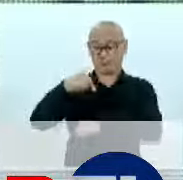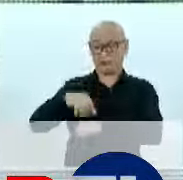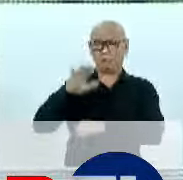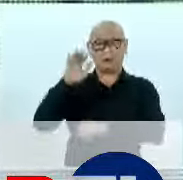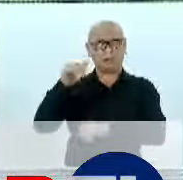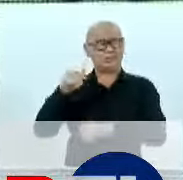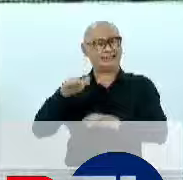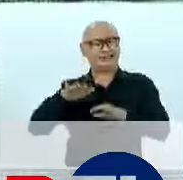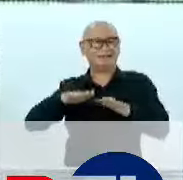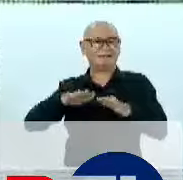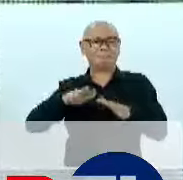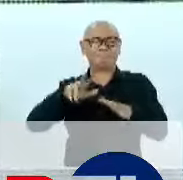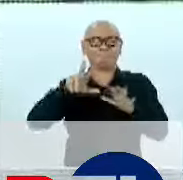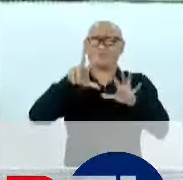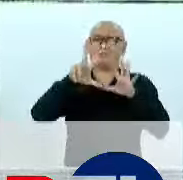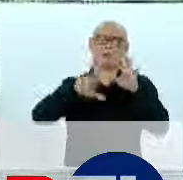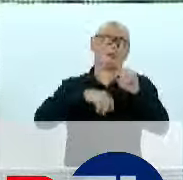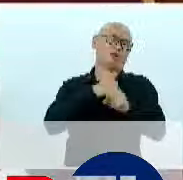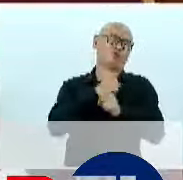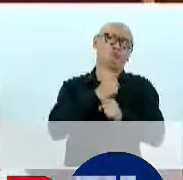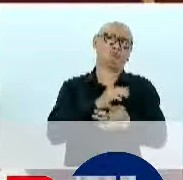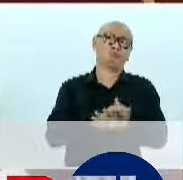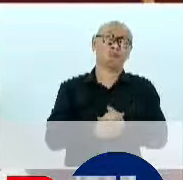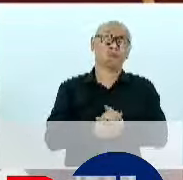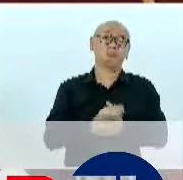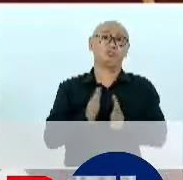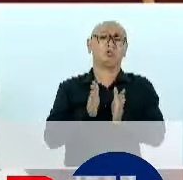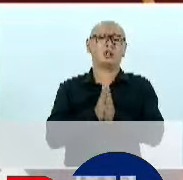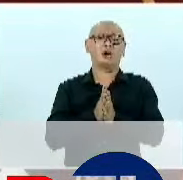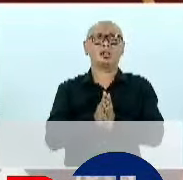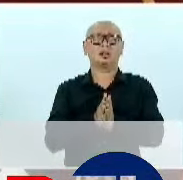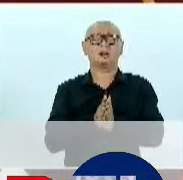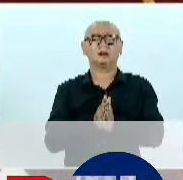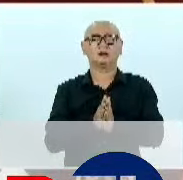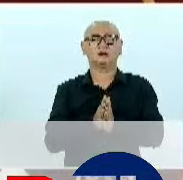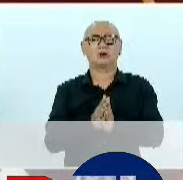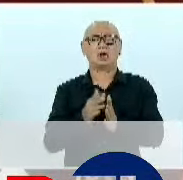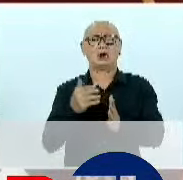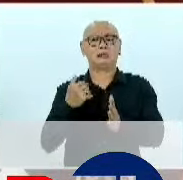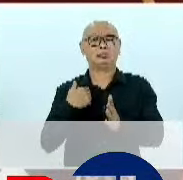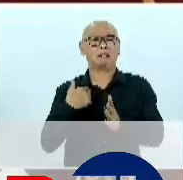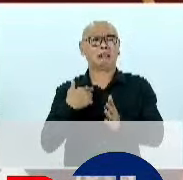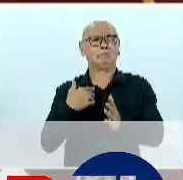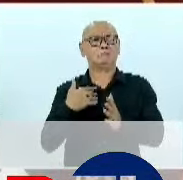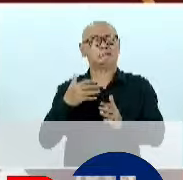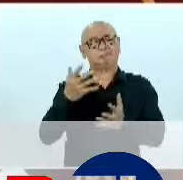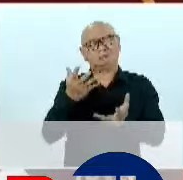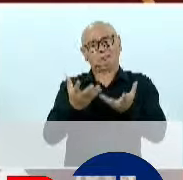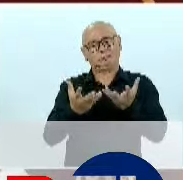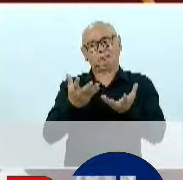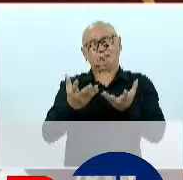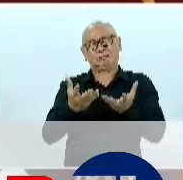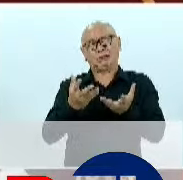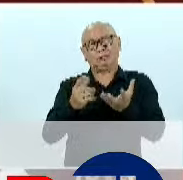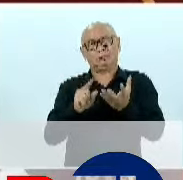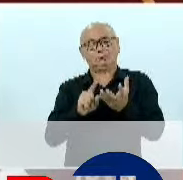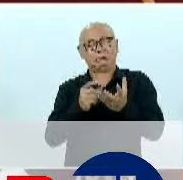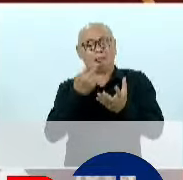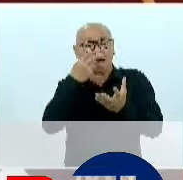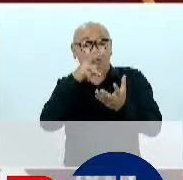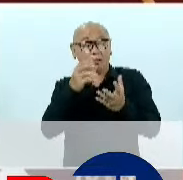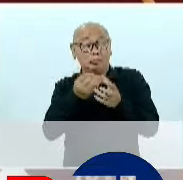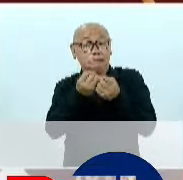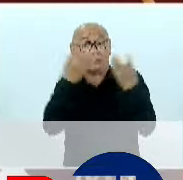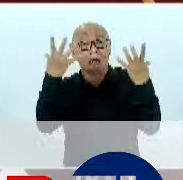masih sekitar 8 tahun dan terjadi kesenjangan yang cukup menonjol di